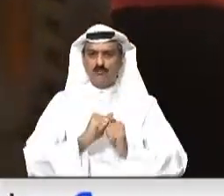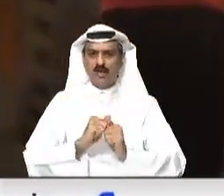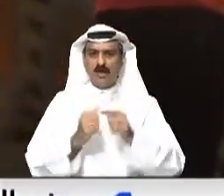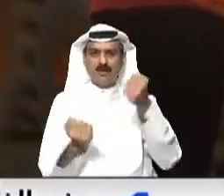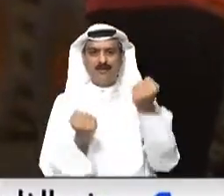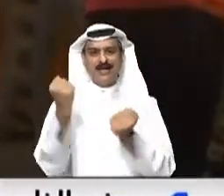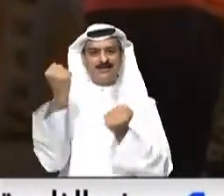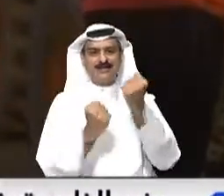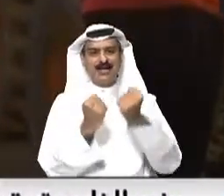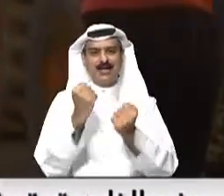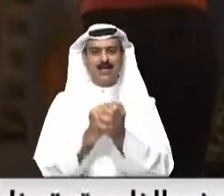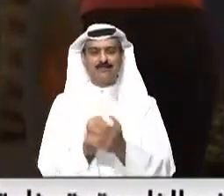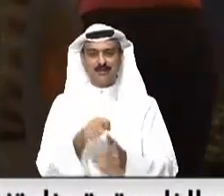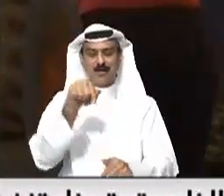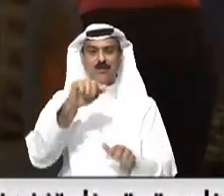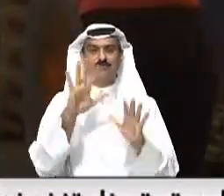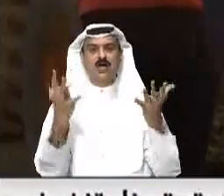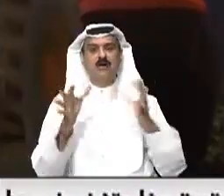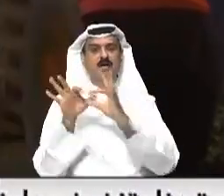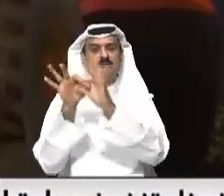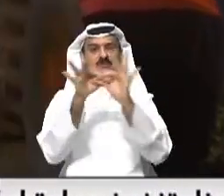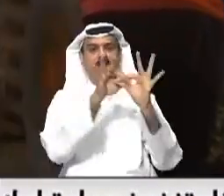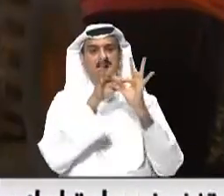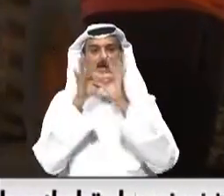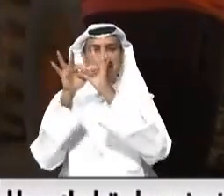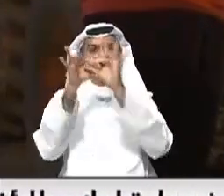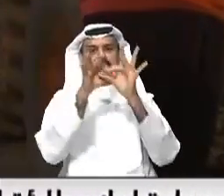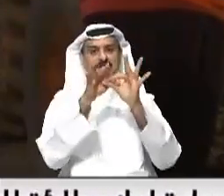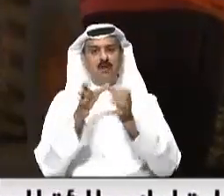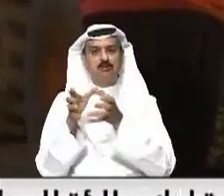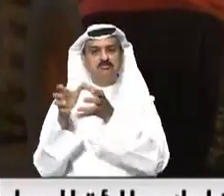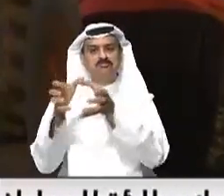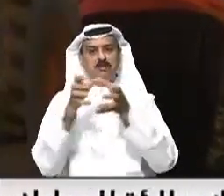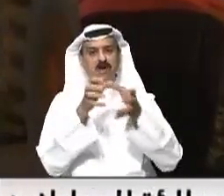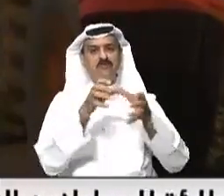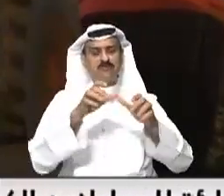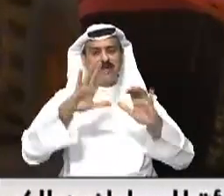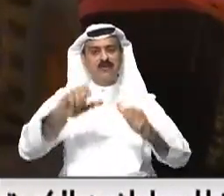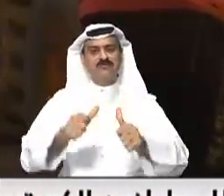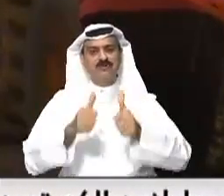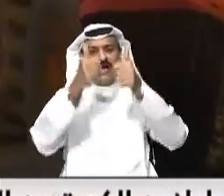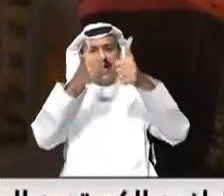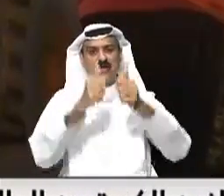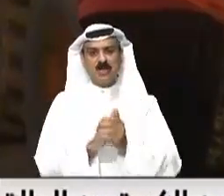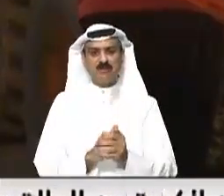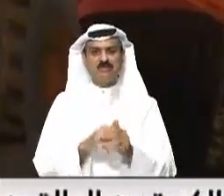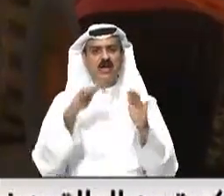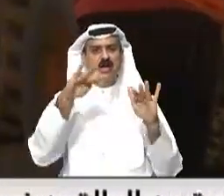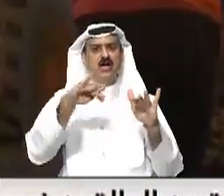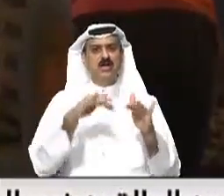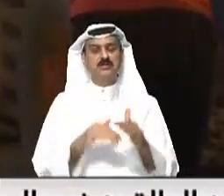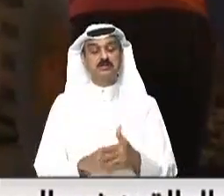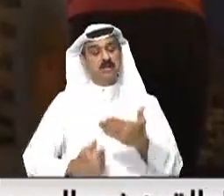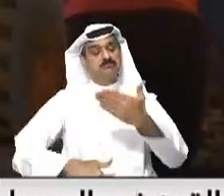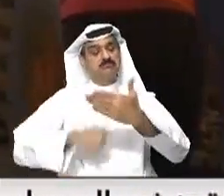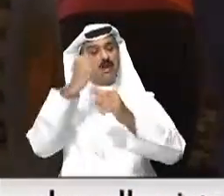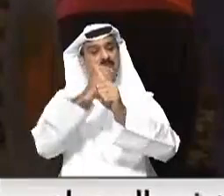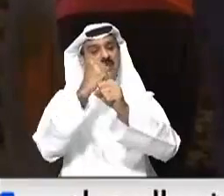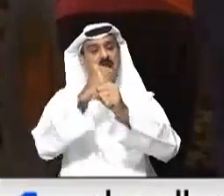دولة الكويت للتعاون مع فرق الصيانة في وزارة الأشغال من أجل يعني إنجاز